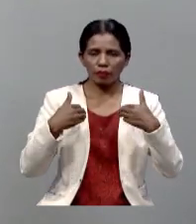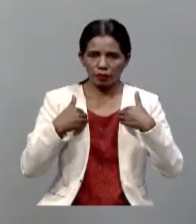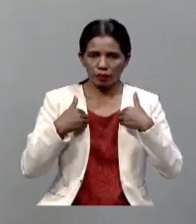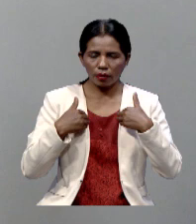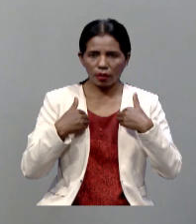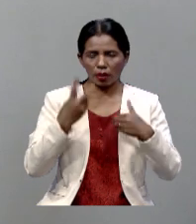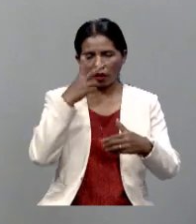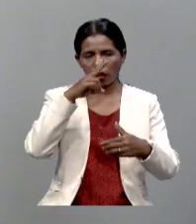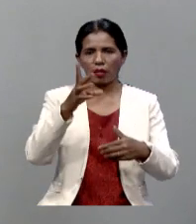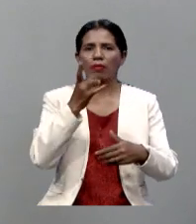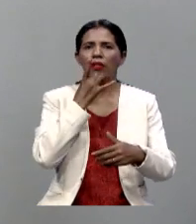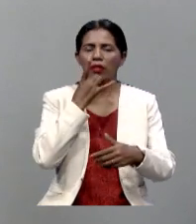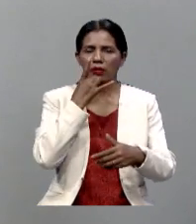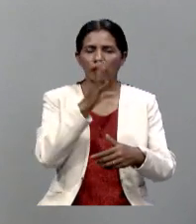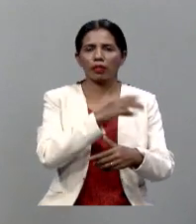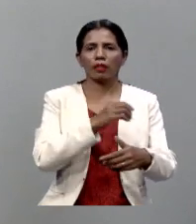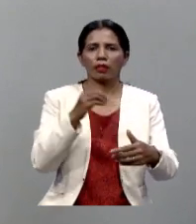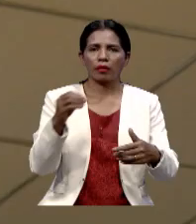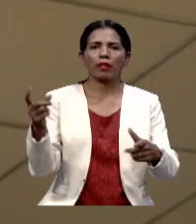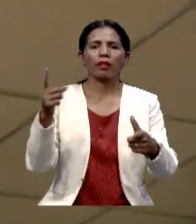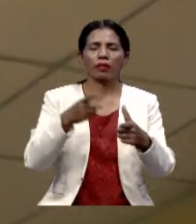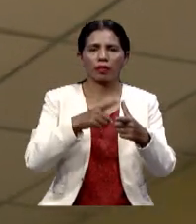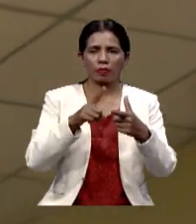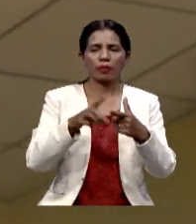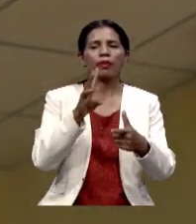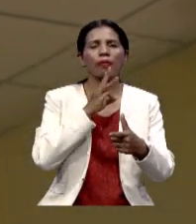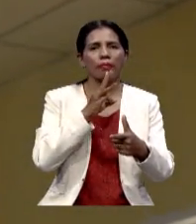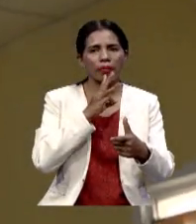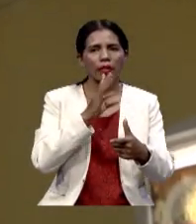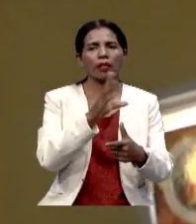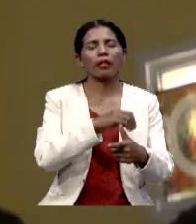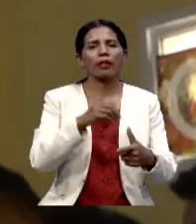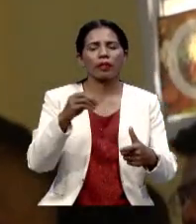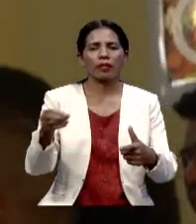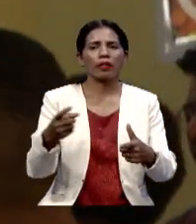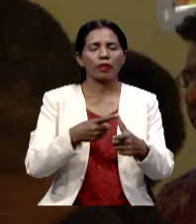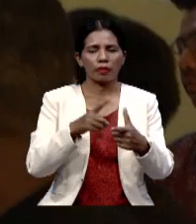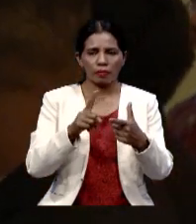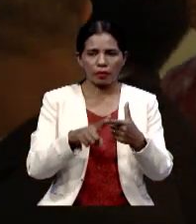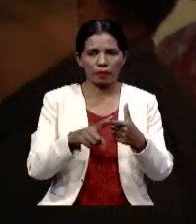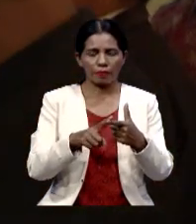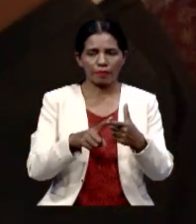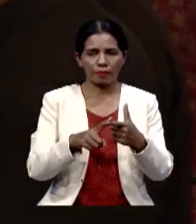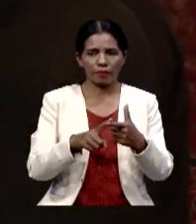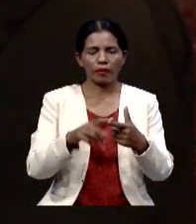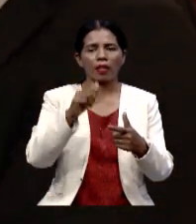ligamos baía eletricidade, nomos baía B, nomos baía AC,